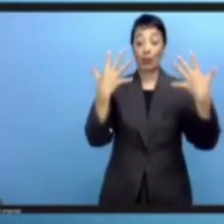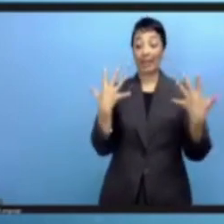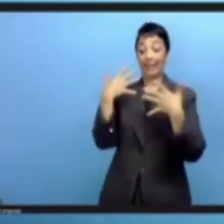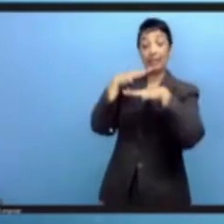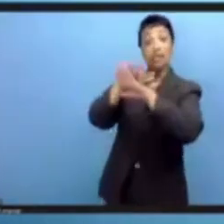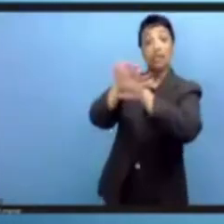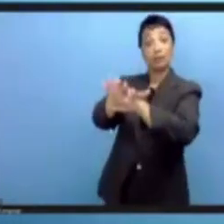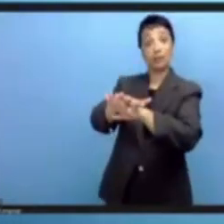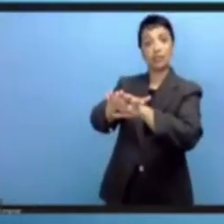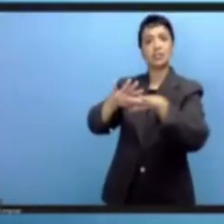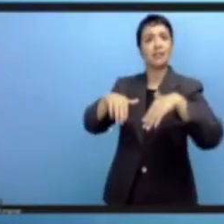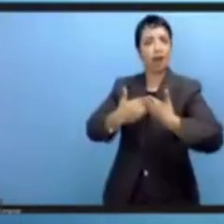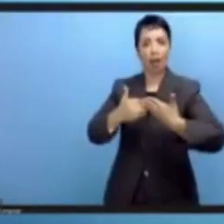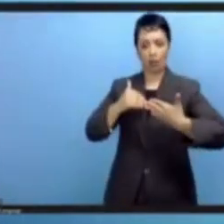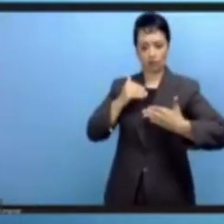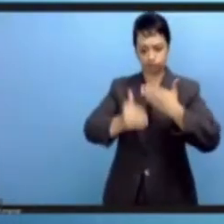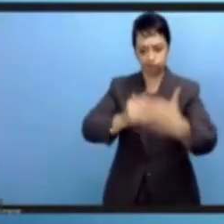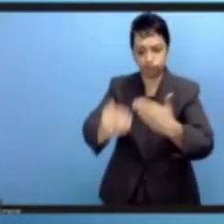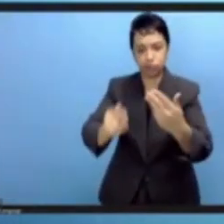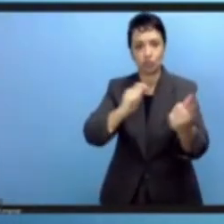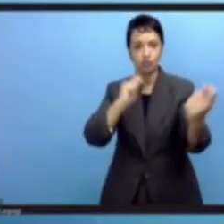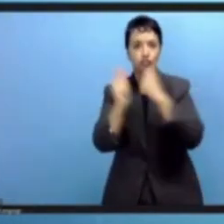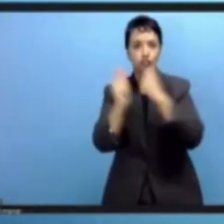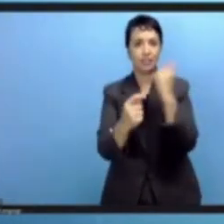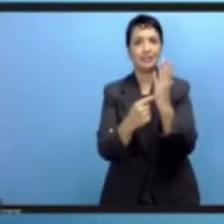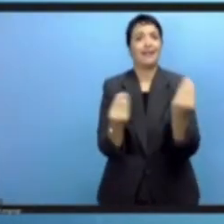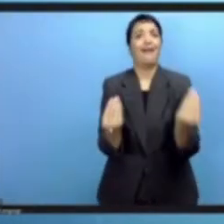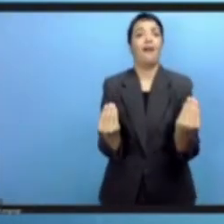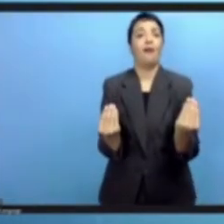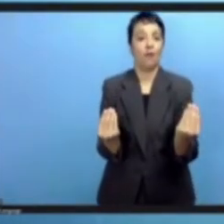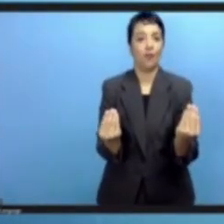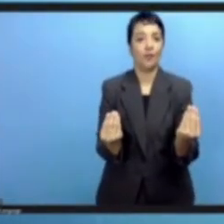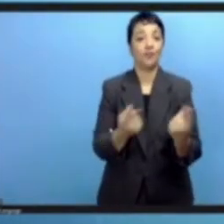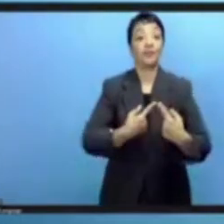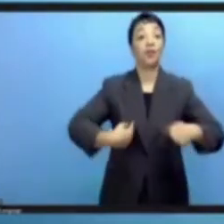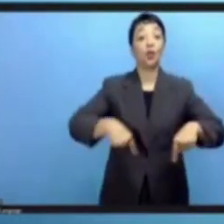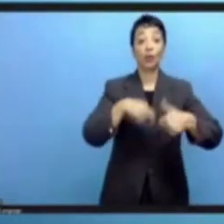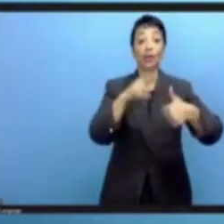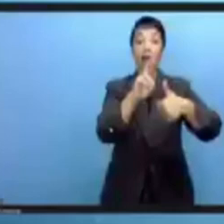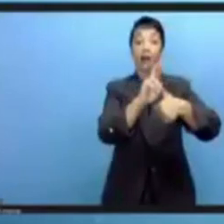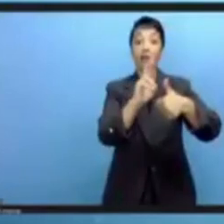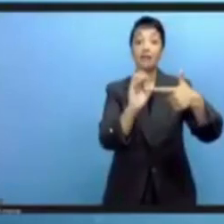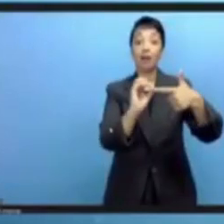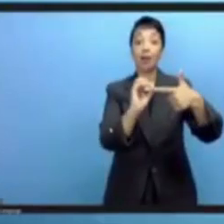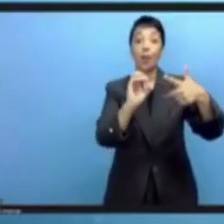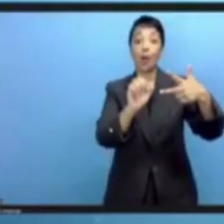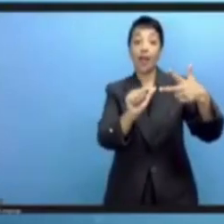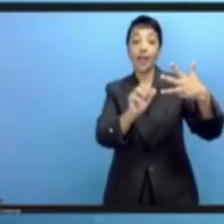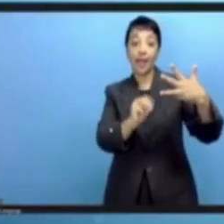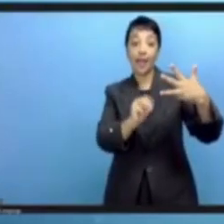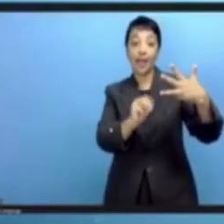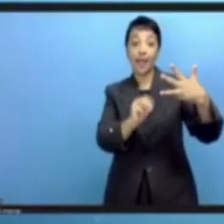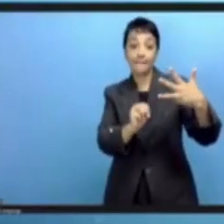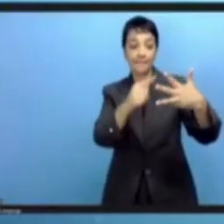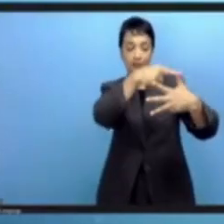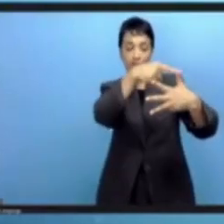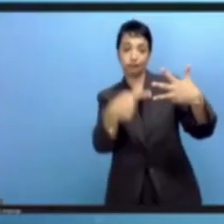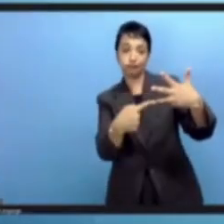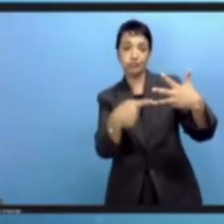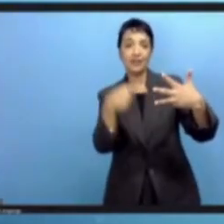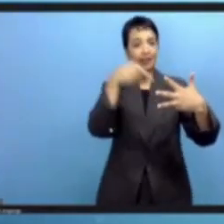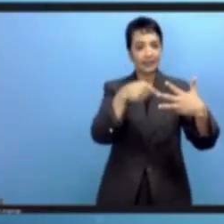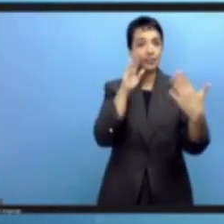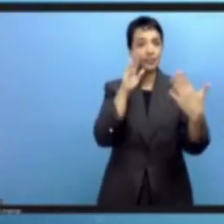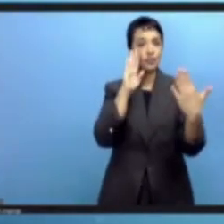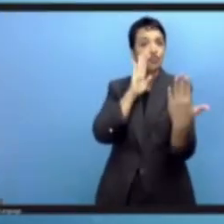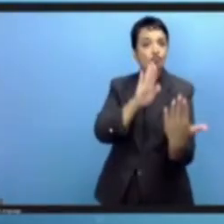limites de cette transformation et le comment? Comment déployer? Comment mettre en œuvre cette ambition? Notre approche, donc